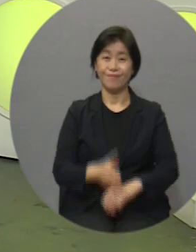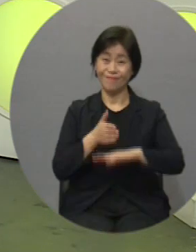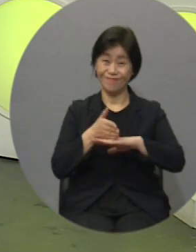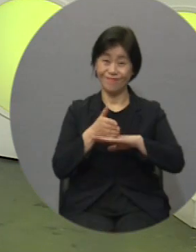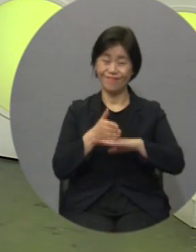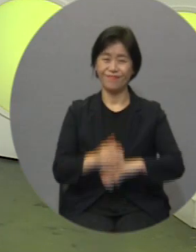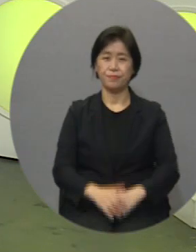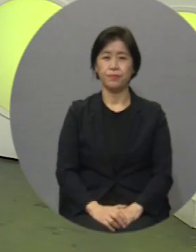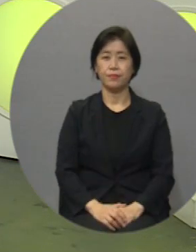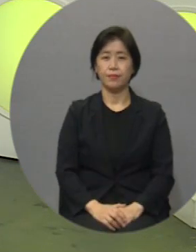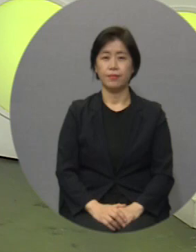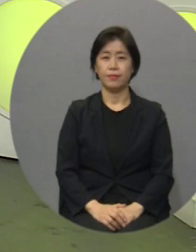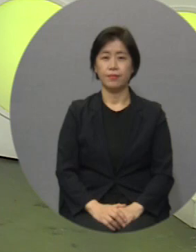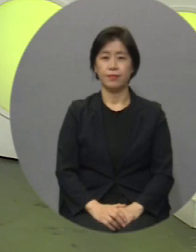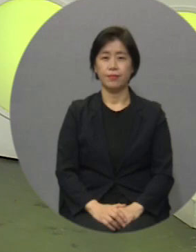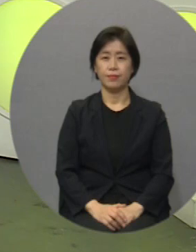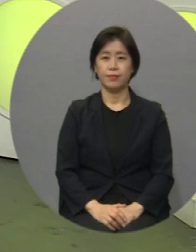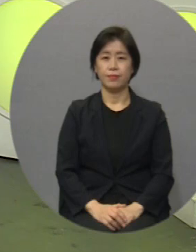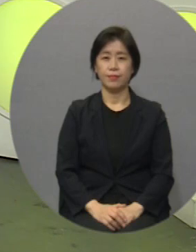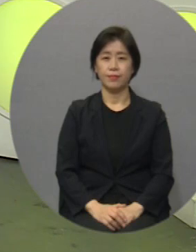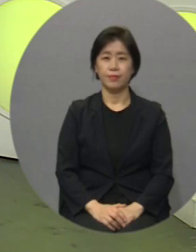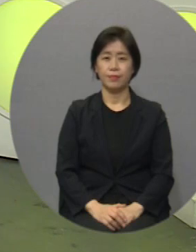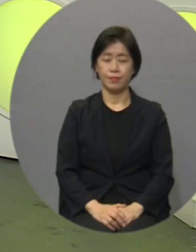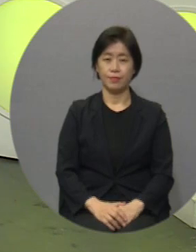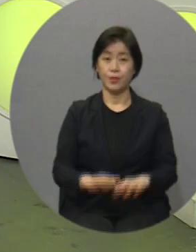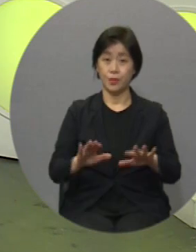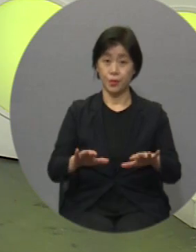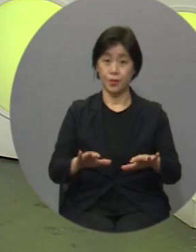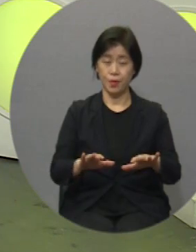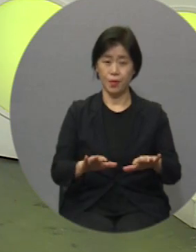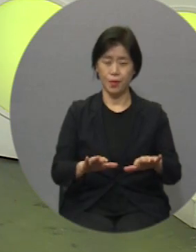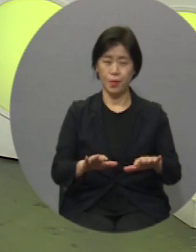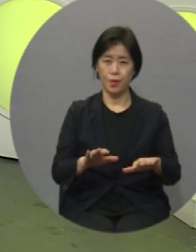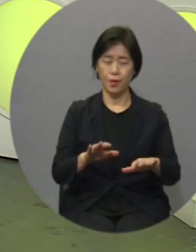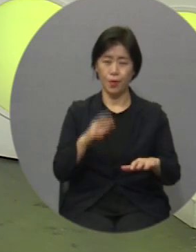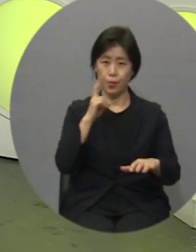맞습니다. 아, 네. 우리 회장님이 노래 신청해 주시는데